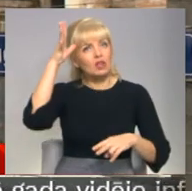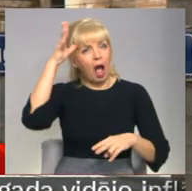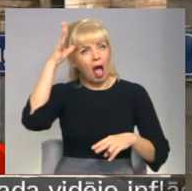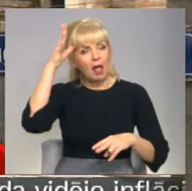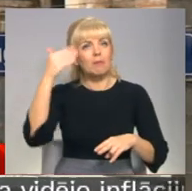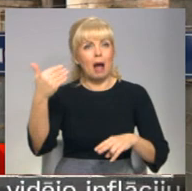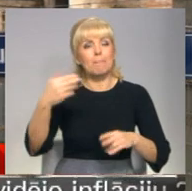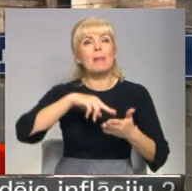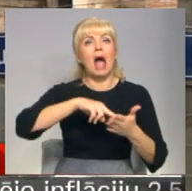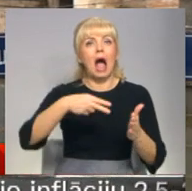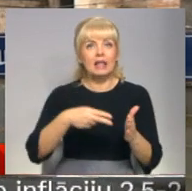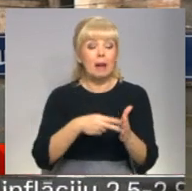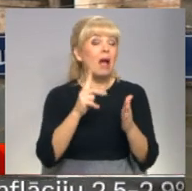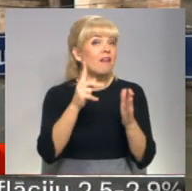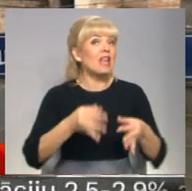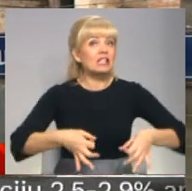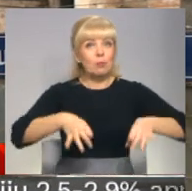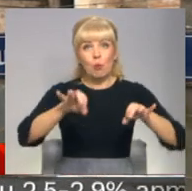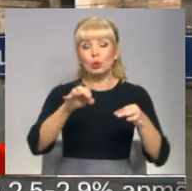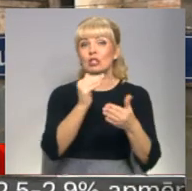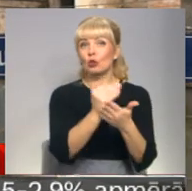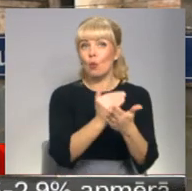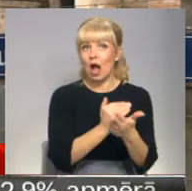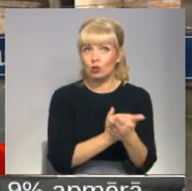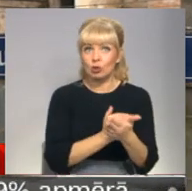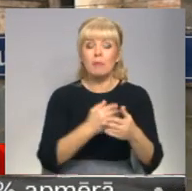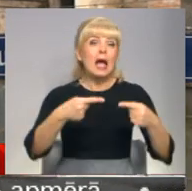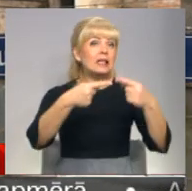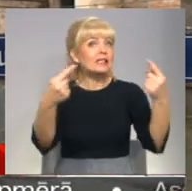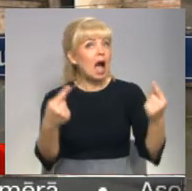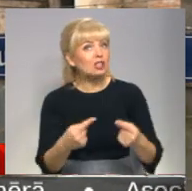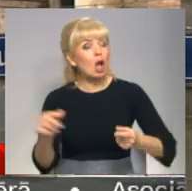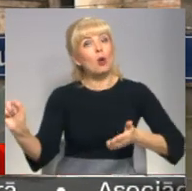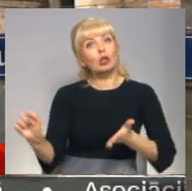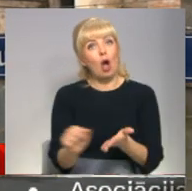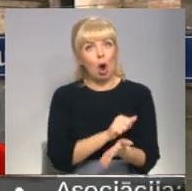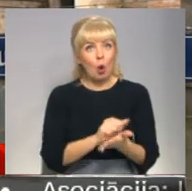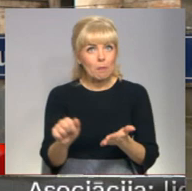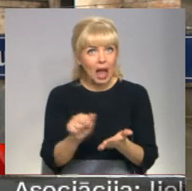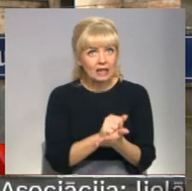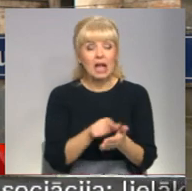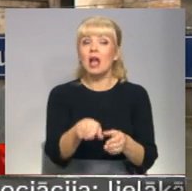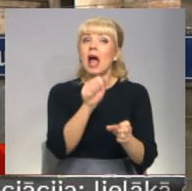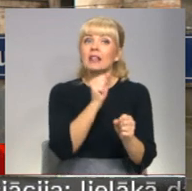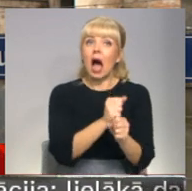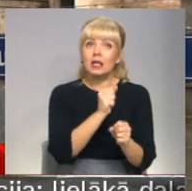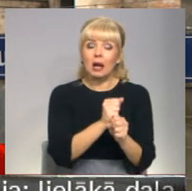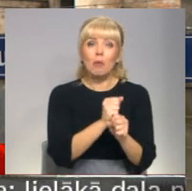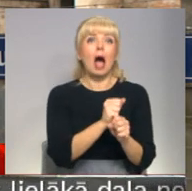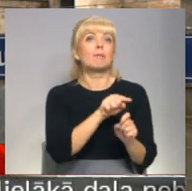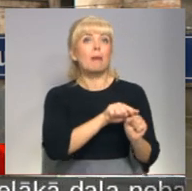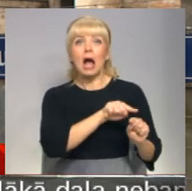no tādiem būtiskākajiem nosacījumiem, kad mēs skaņojām dokumentāciju, bija tas, ka darbiem tiekot līdz šīm